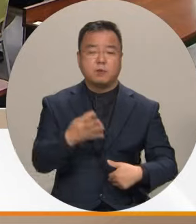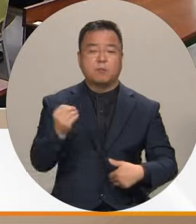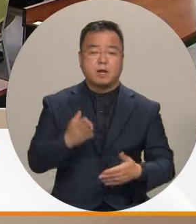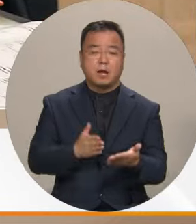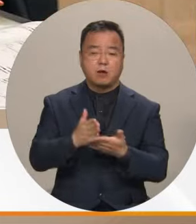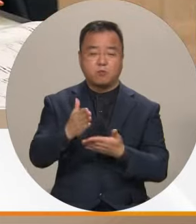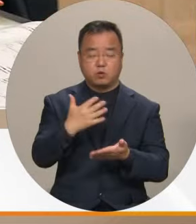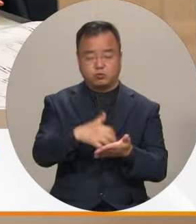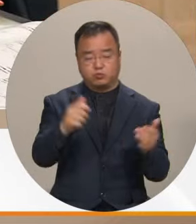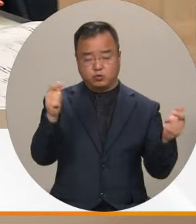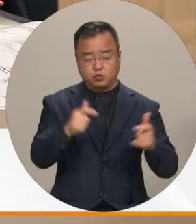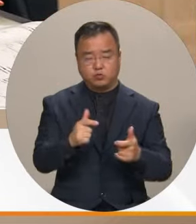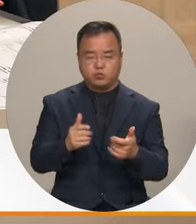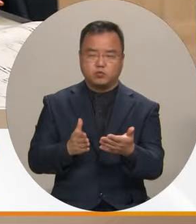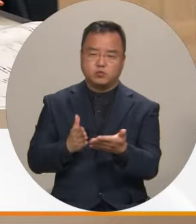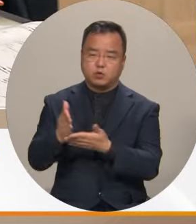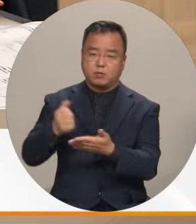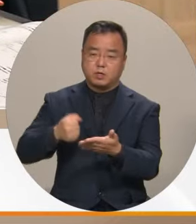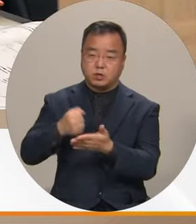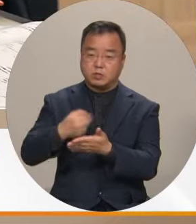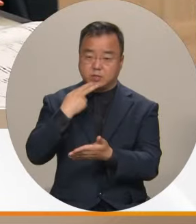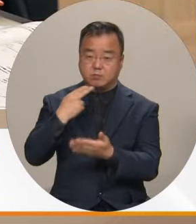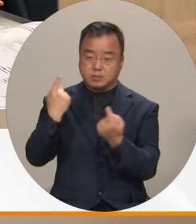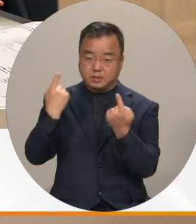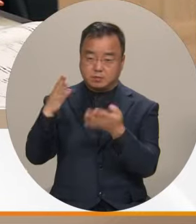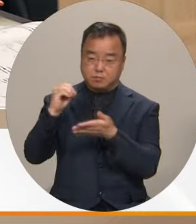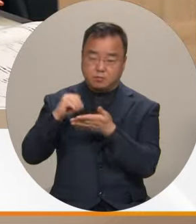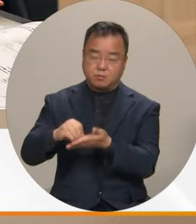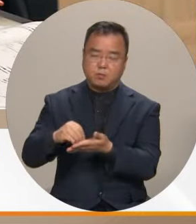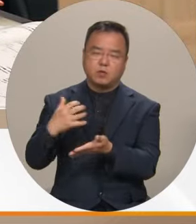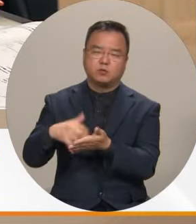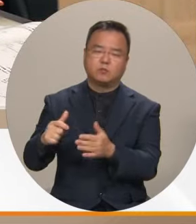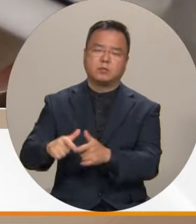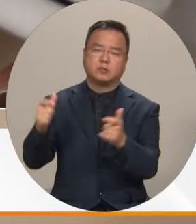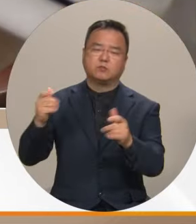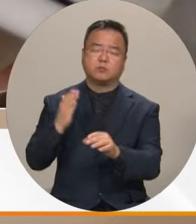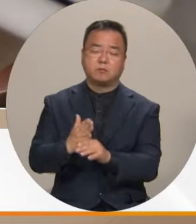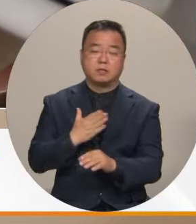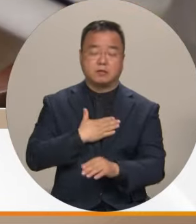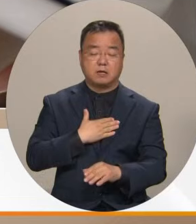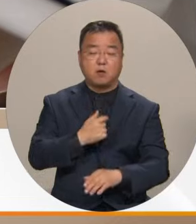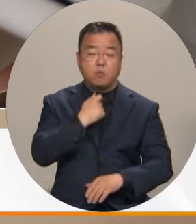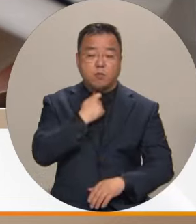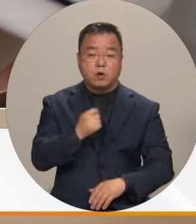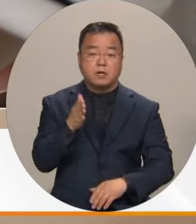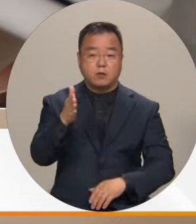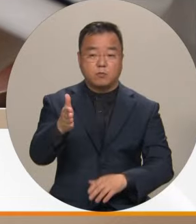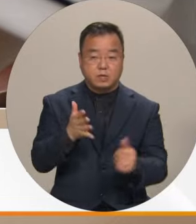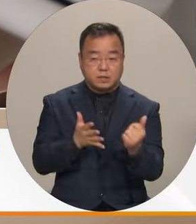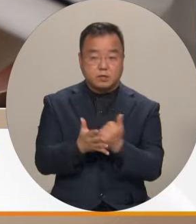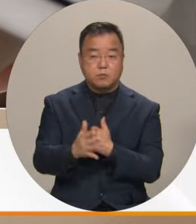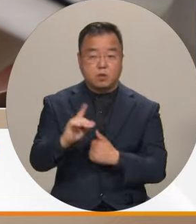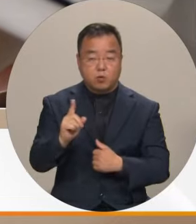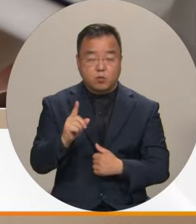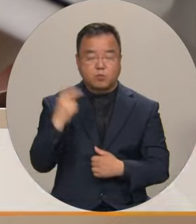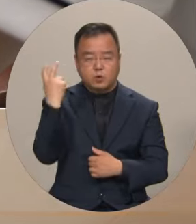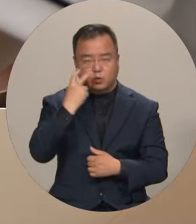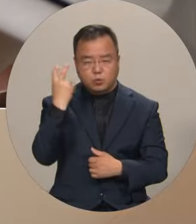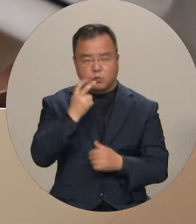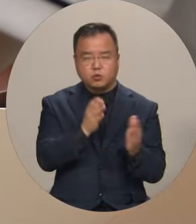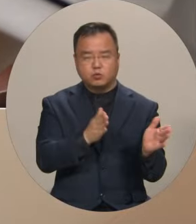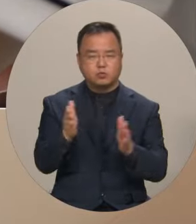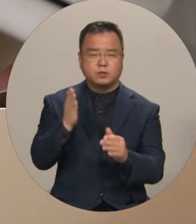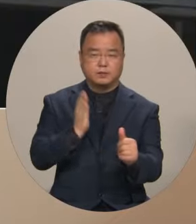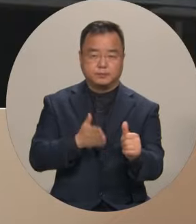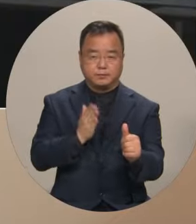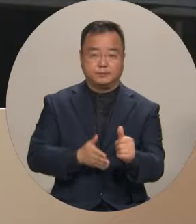학과가 그만큼 확대되는만큼 내가 지원하려 했던 학과의 어떤 영향이 있는지 잘 살피고 준비를 이어 나가라고